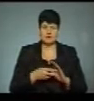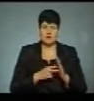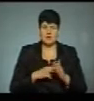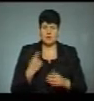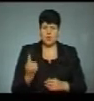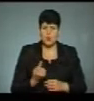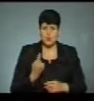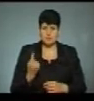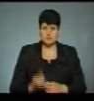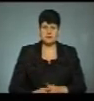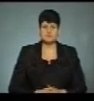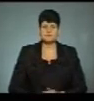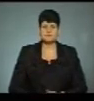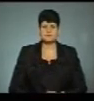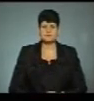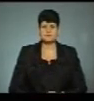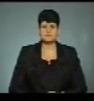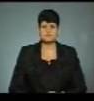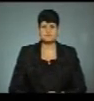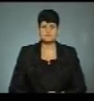області. Подробиці у сюжеті Любові Гатомської.